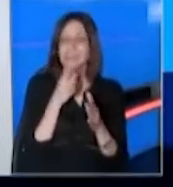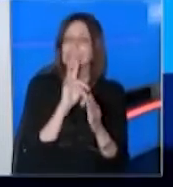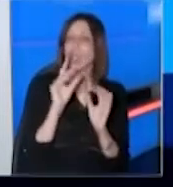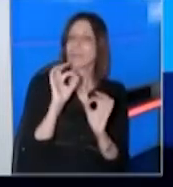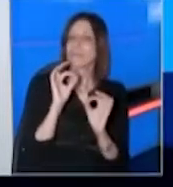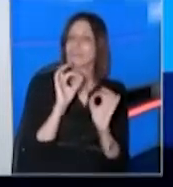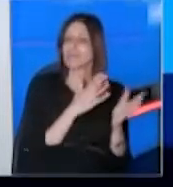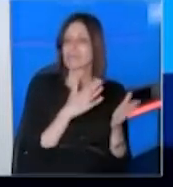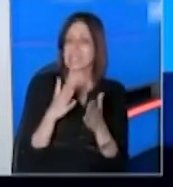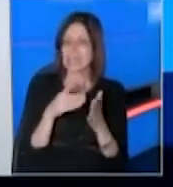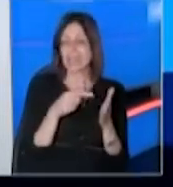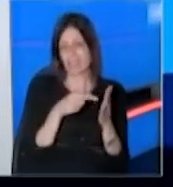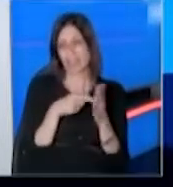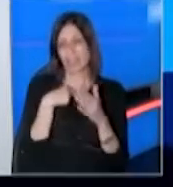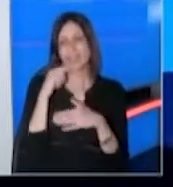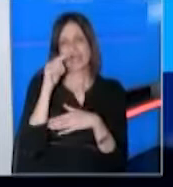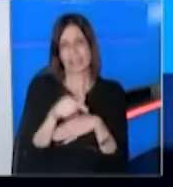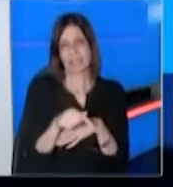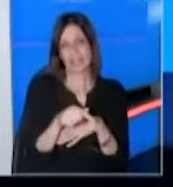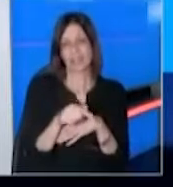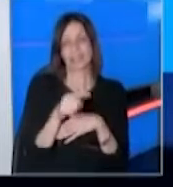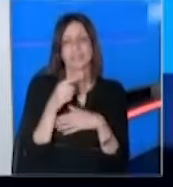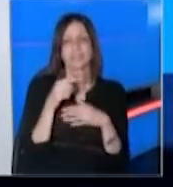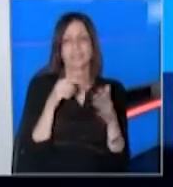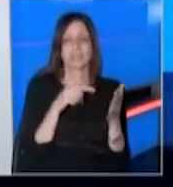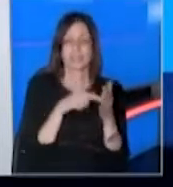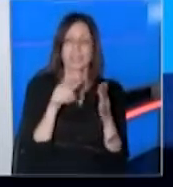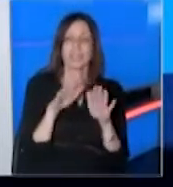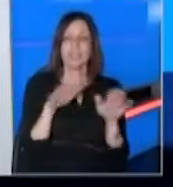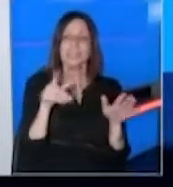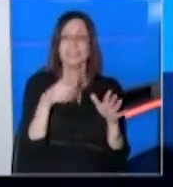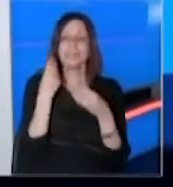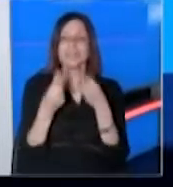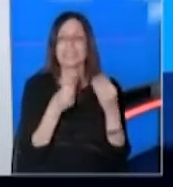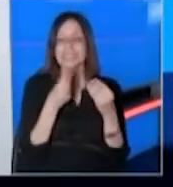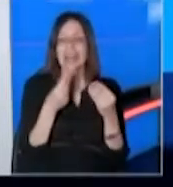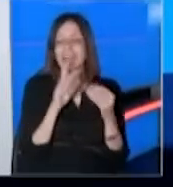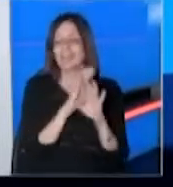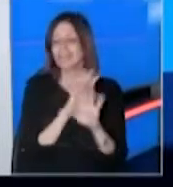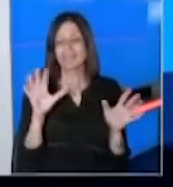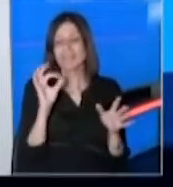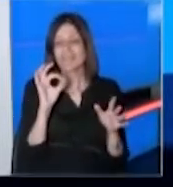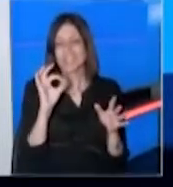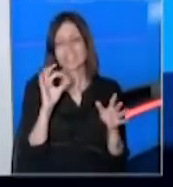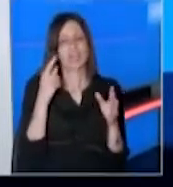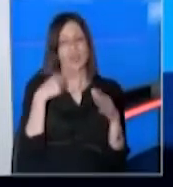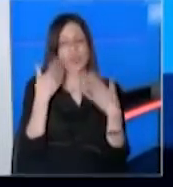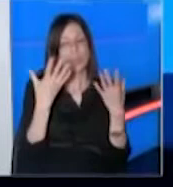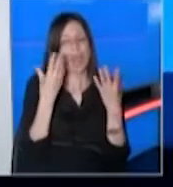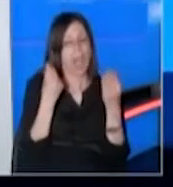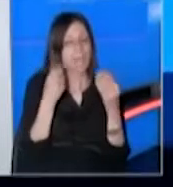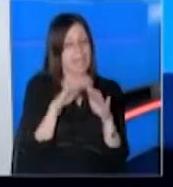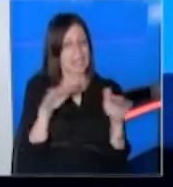כך בסדר, כי אנחנו נגיע הלאה למה זה לא בסדר, כי קרקע זה משחק סכום אפס, צריכים לזכור את זה. כשנותנים הרבה